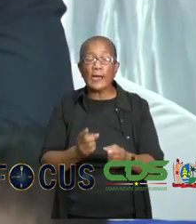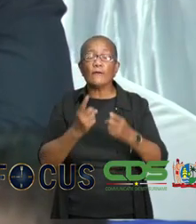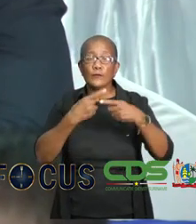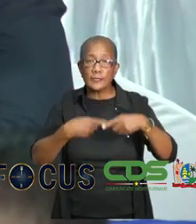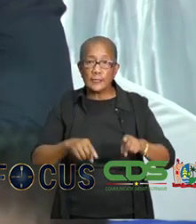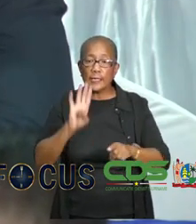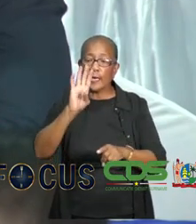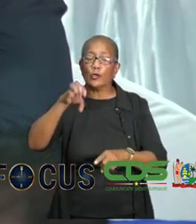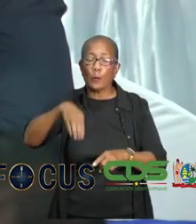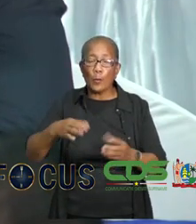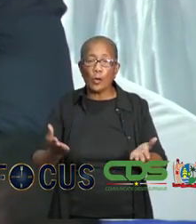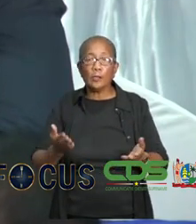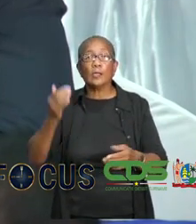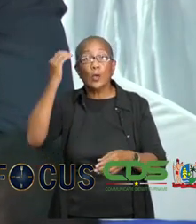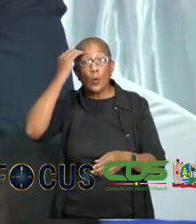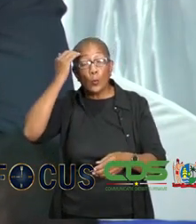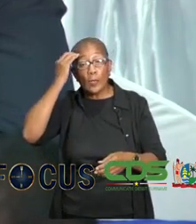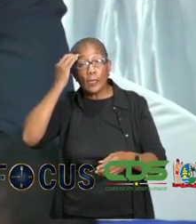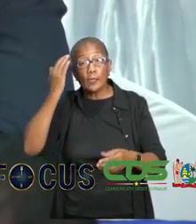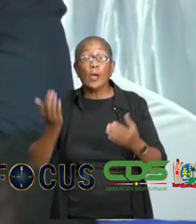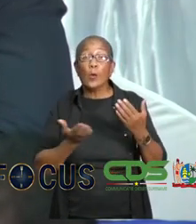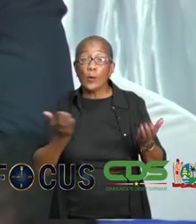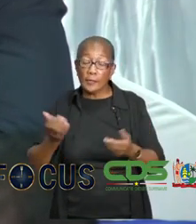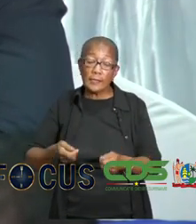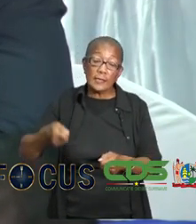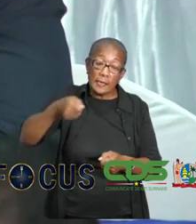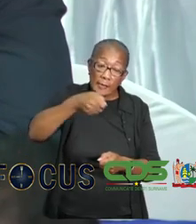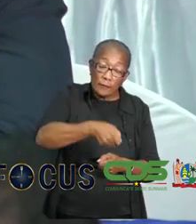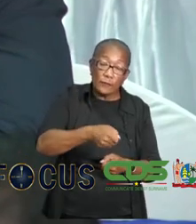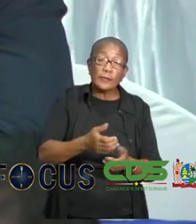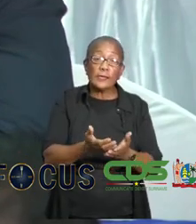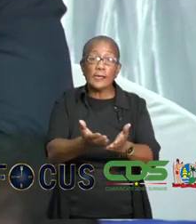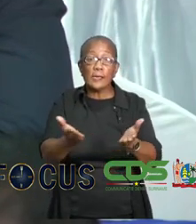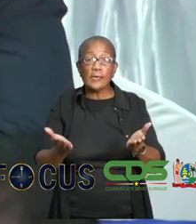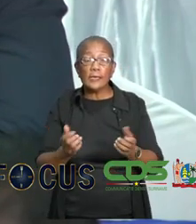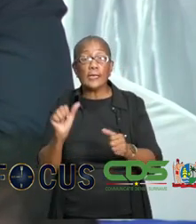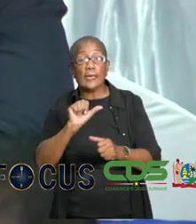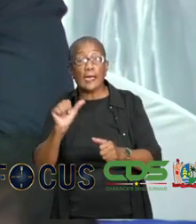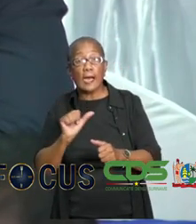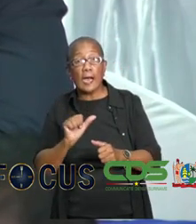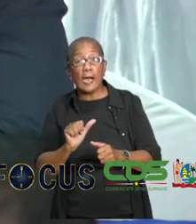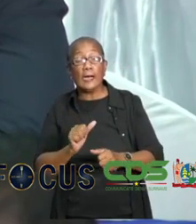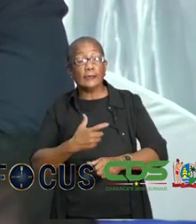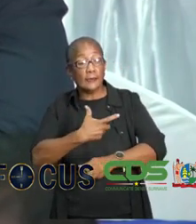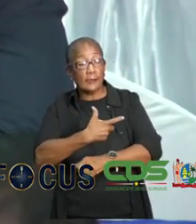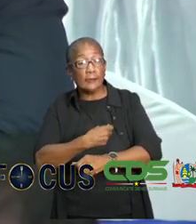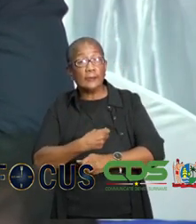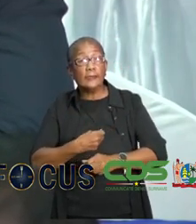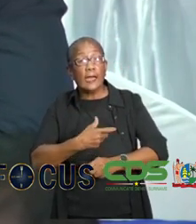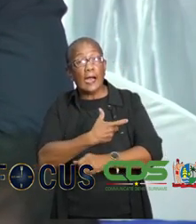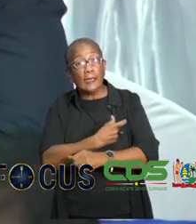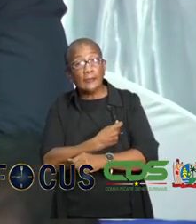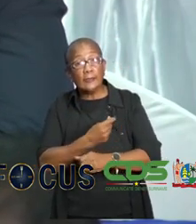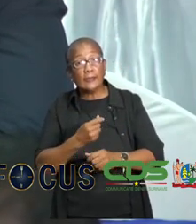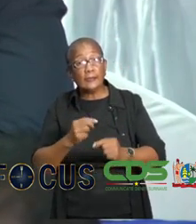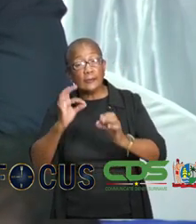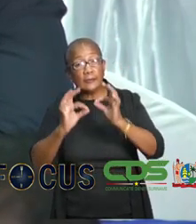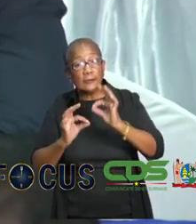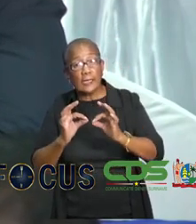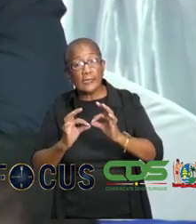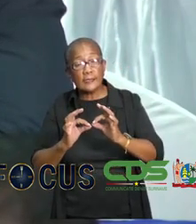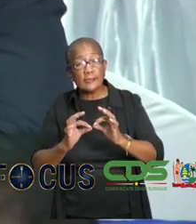U snapt wel dat er wel heel veel investeringen mee gepaard gaan en andere testmogelijkheden, et cetera. Dus vooralsnog